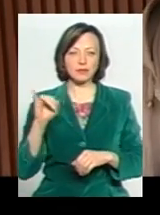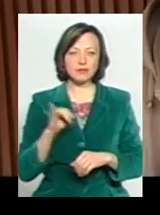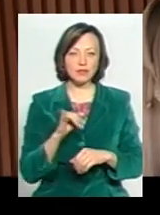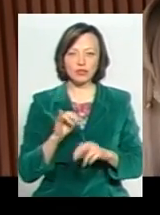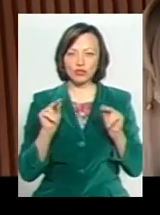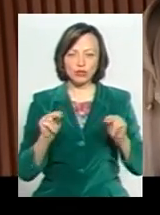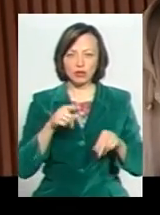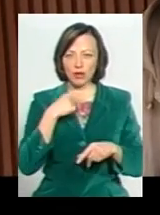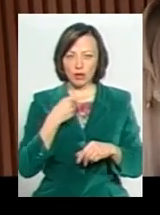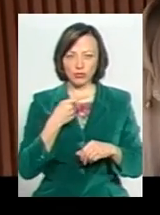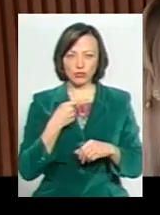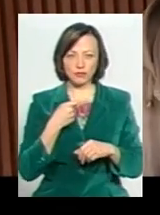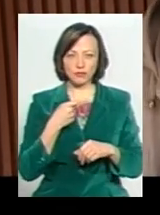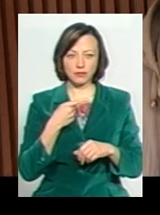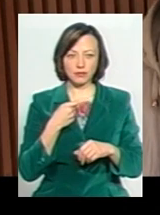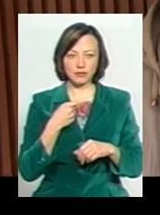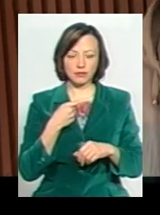знаєте, чесно кажучи,